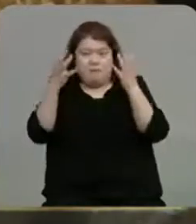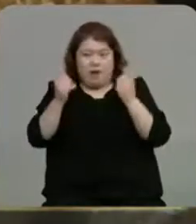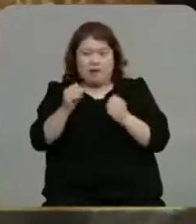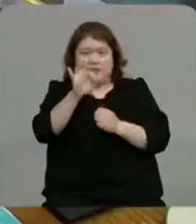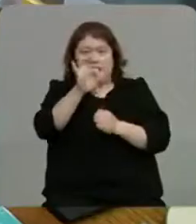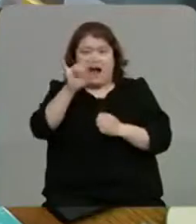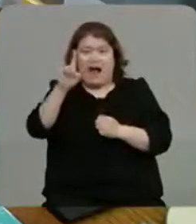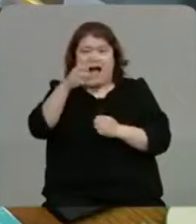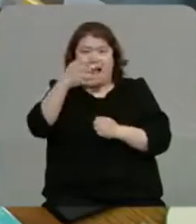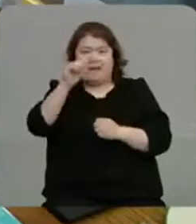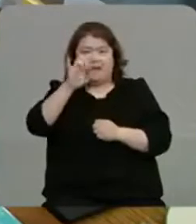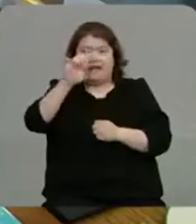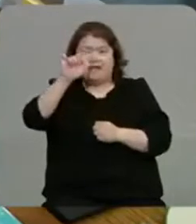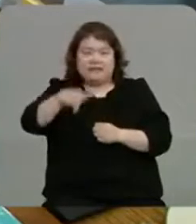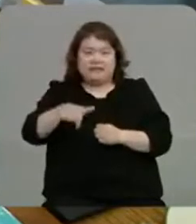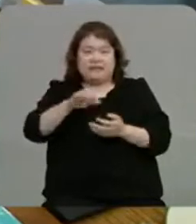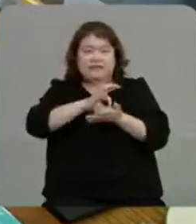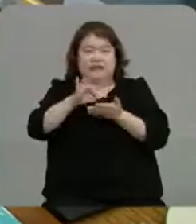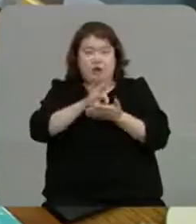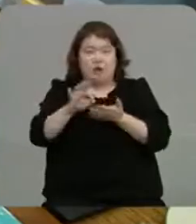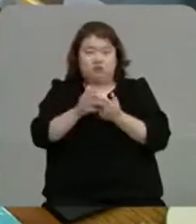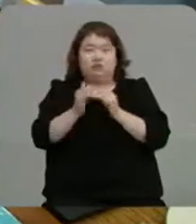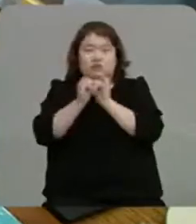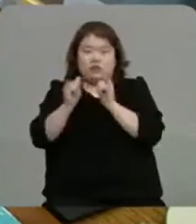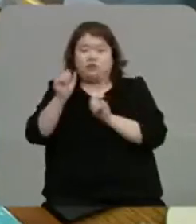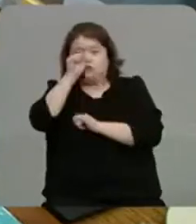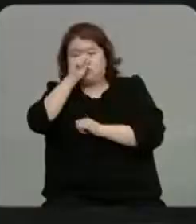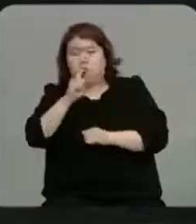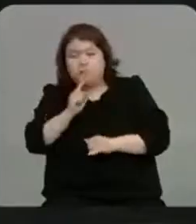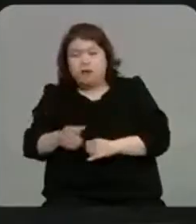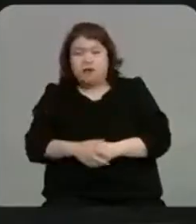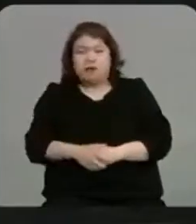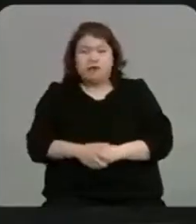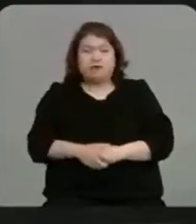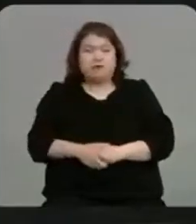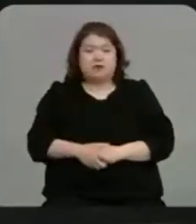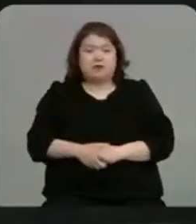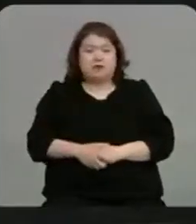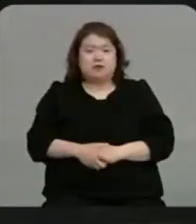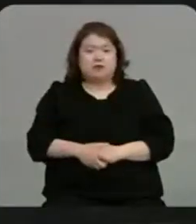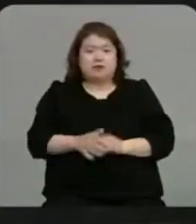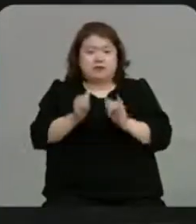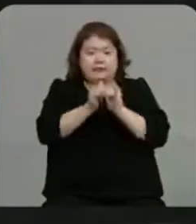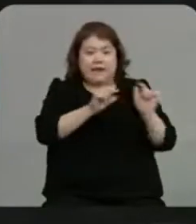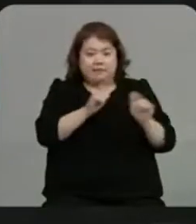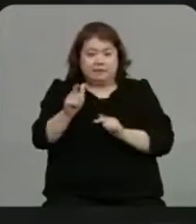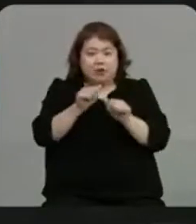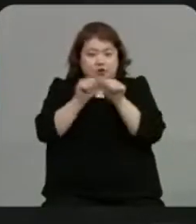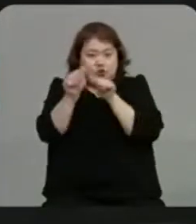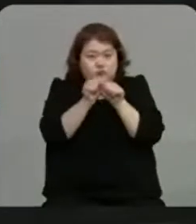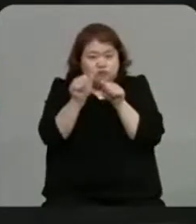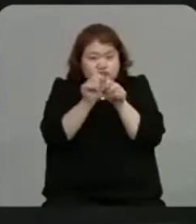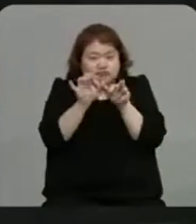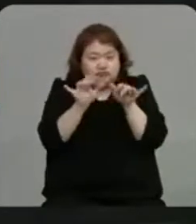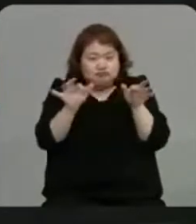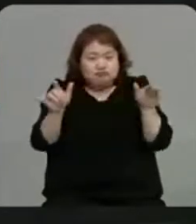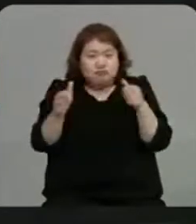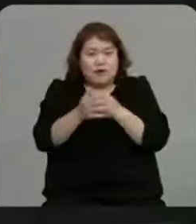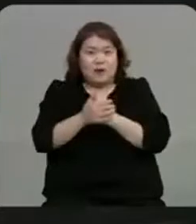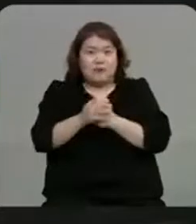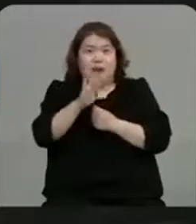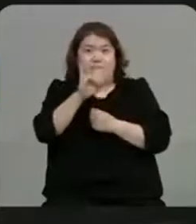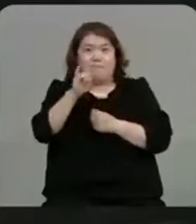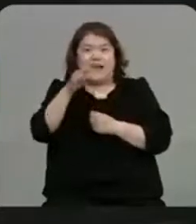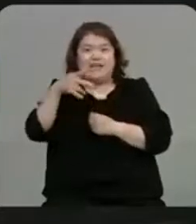쓰고 있는데 소비자 반응도 갈수록 좋아지고 있습니다. 소비자들이 이제 입소문을 타면서 그 자가